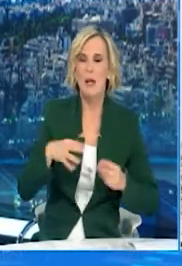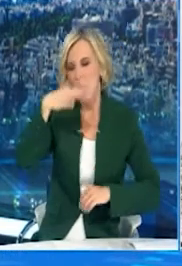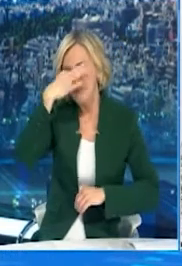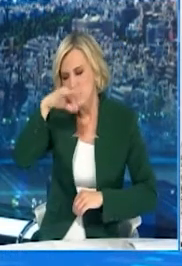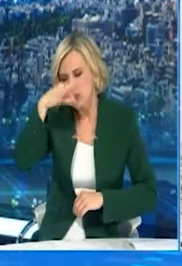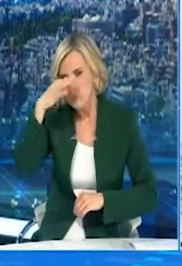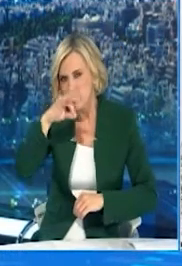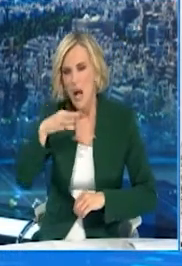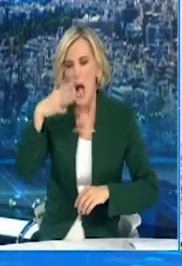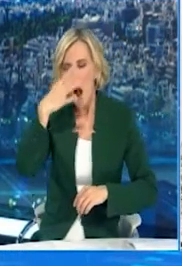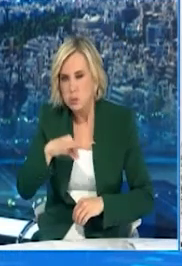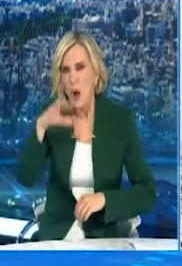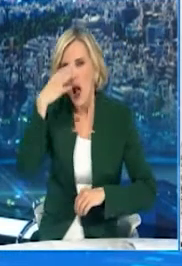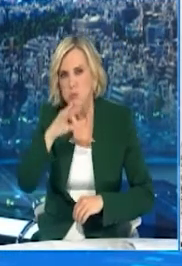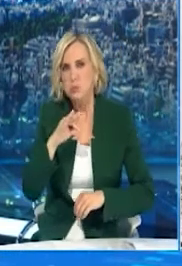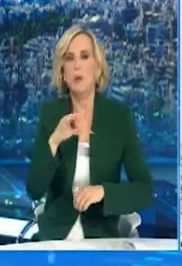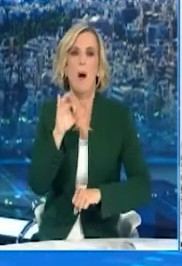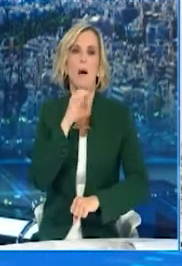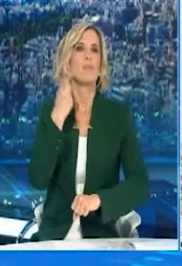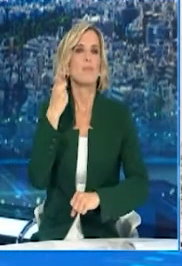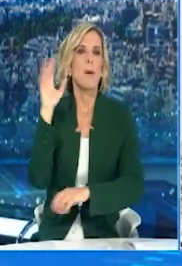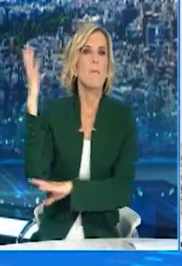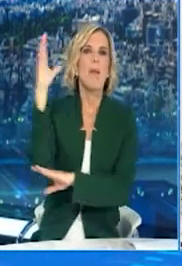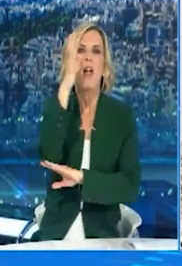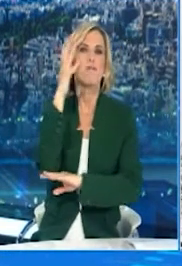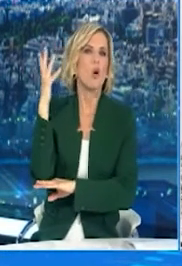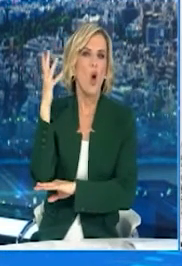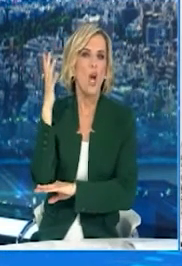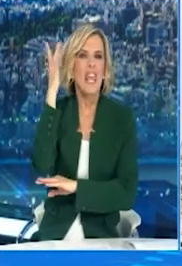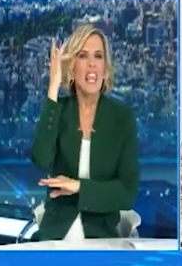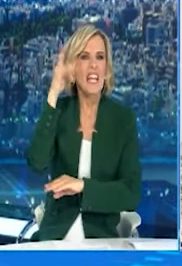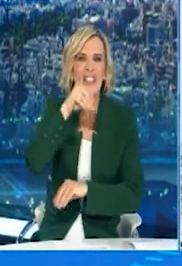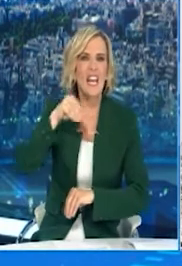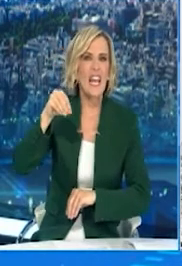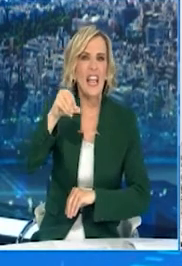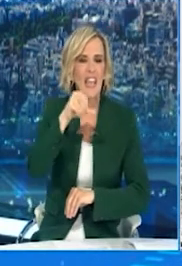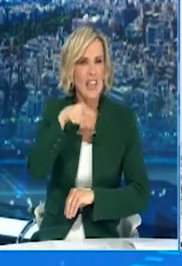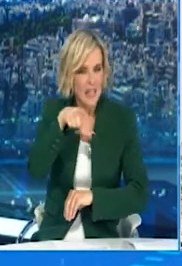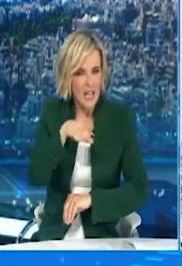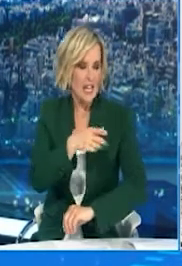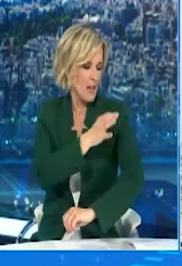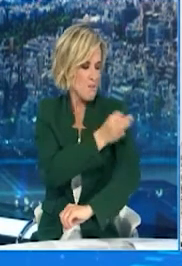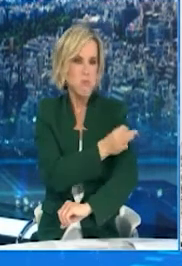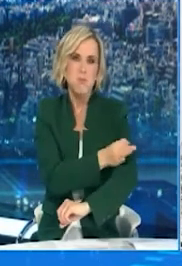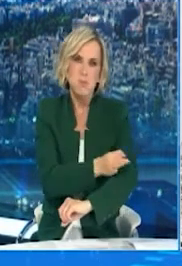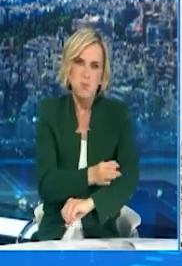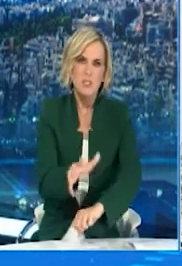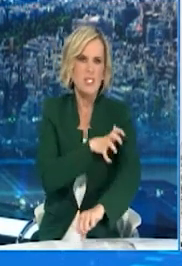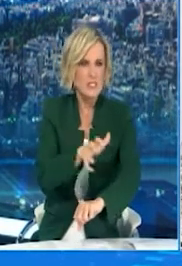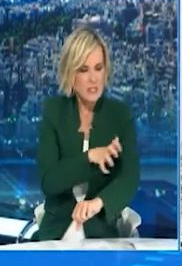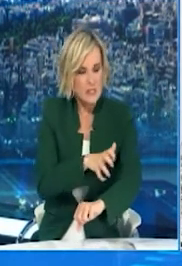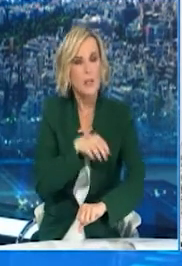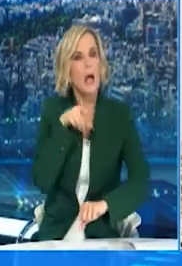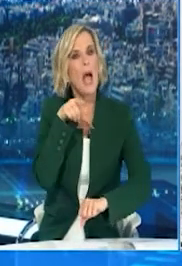πιο συχνά, είτε σε φάρμακα, είτε σε αερομεταφερόμενα